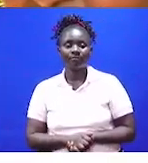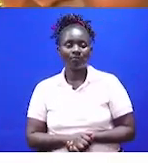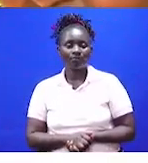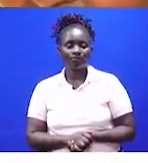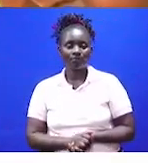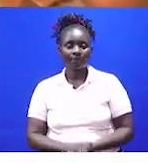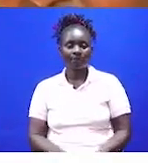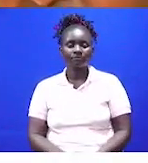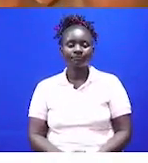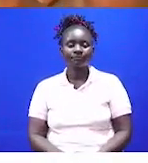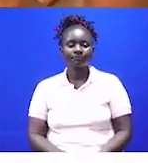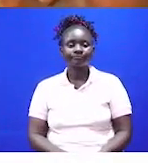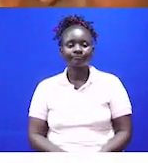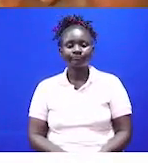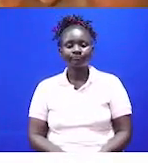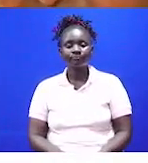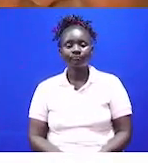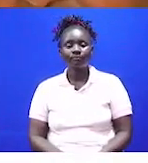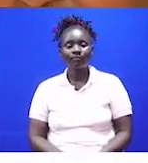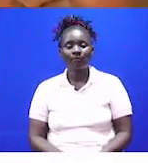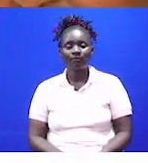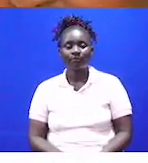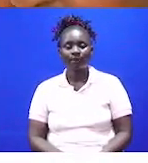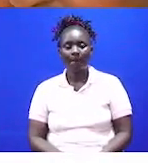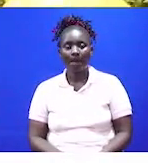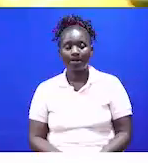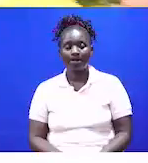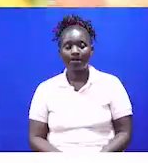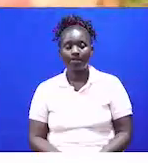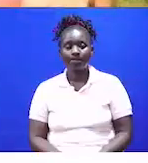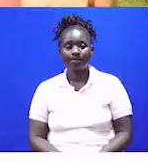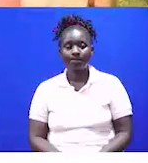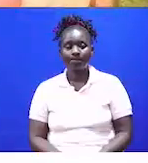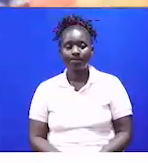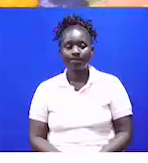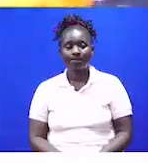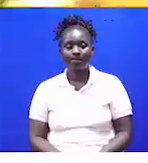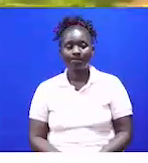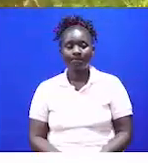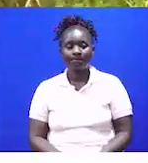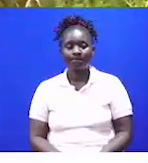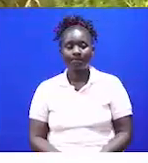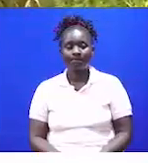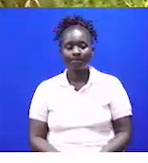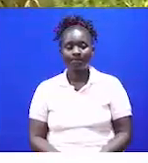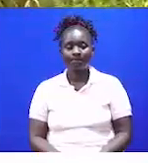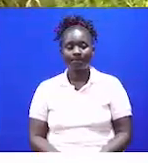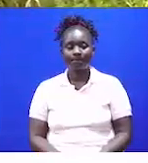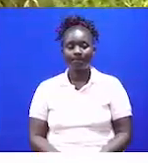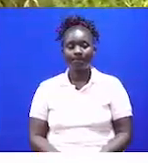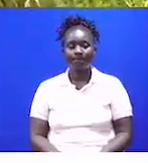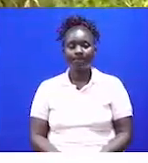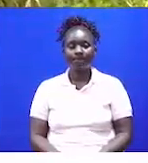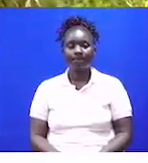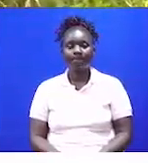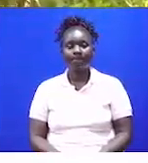TV kurugiga hasi semechiga chimanya kantebuna soko huru Ime ya Nyabiyosi ewadi ya Gisima